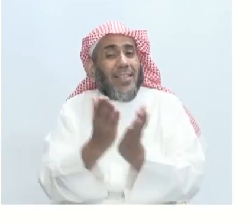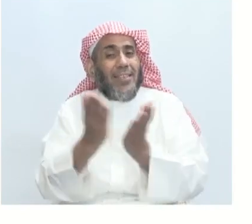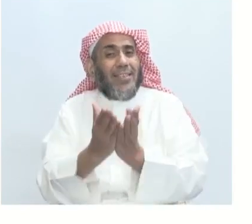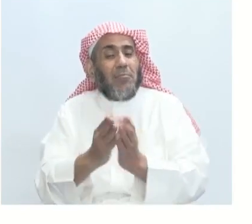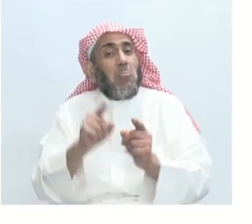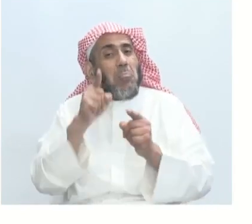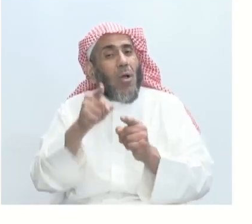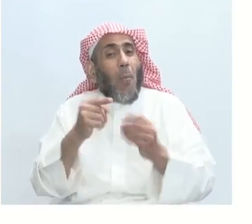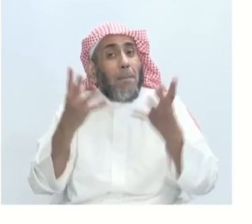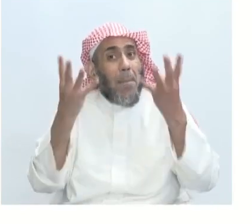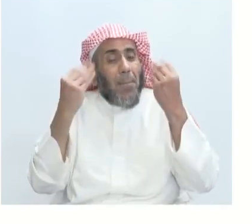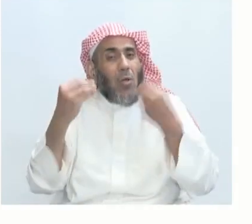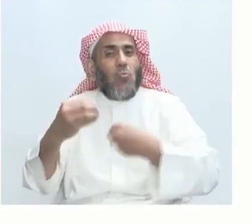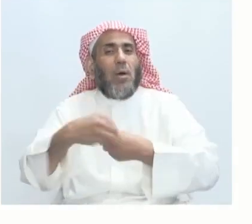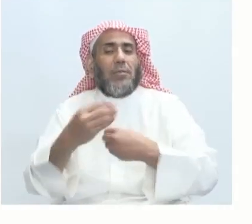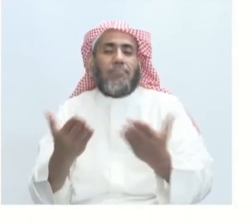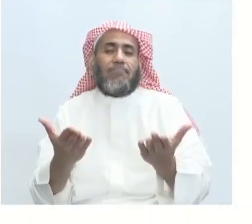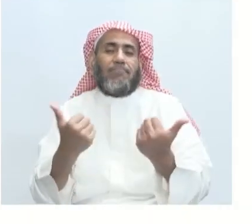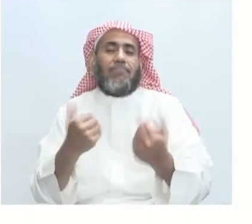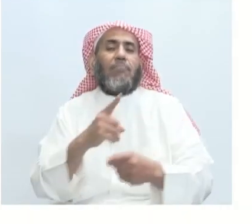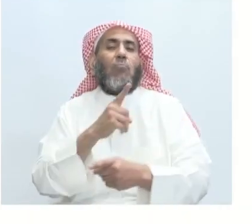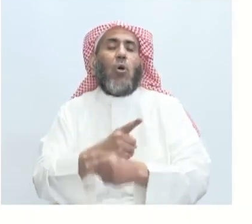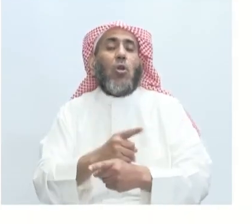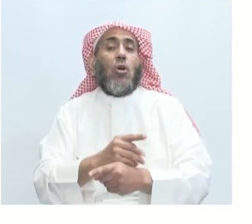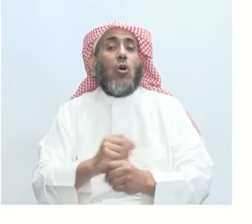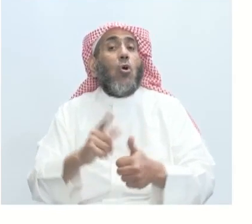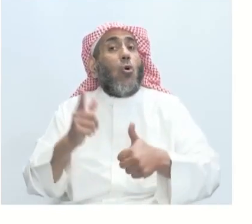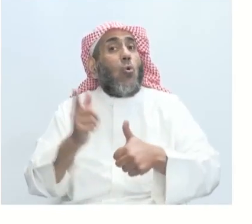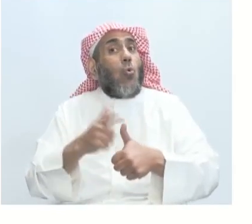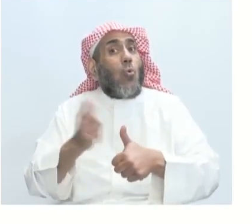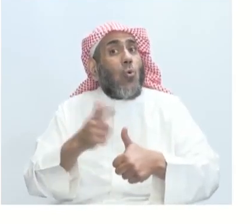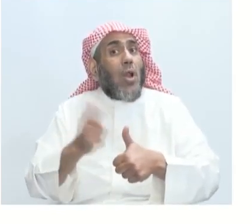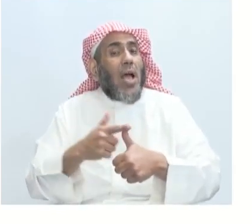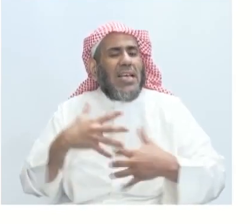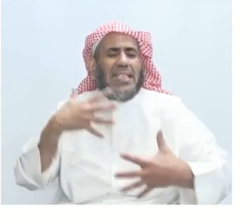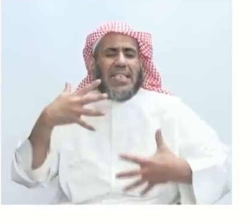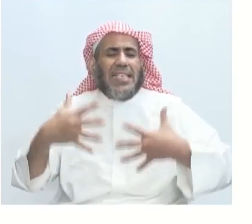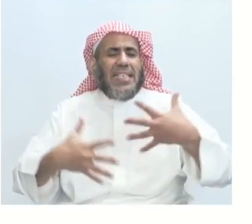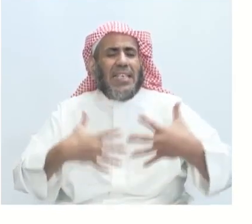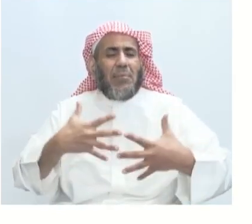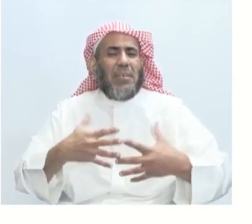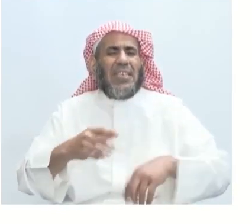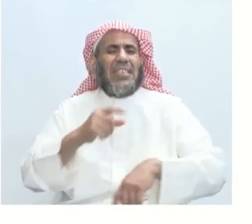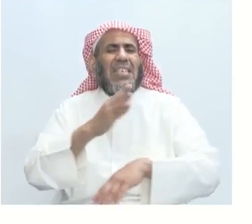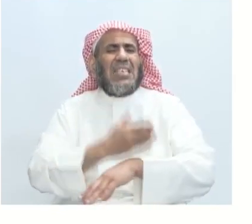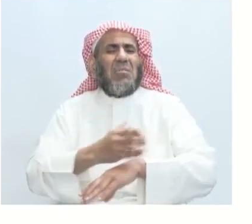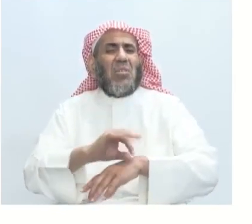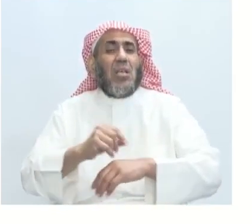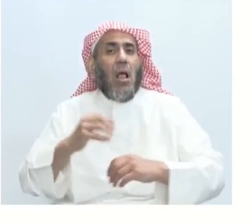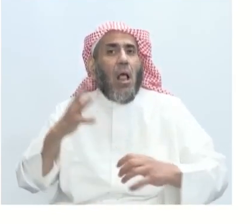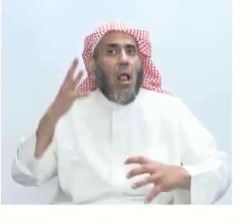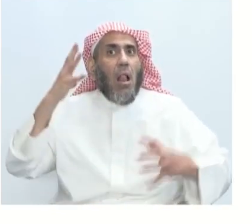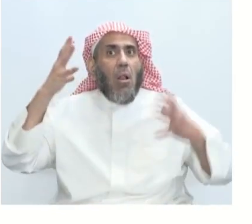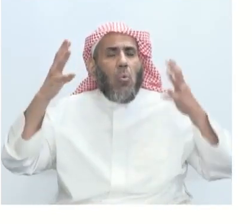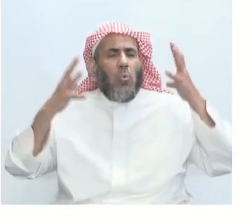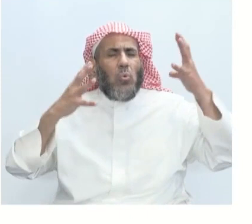بما لديكم من معلومات اولى هذه الاضطرابات وهذه الامراض النفسيه الوسواس